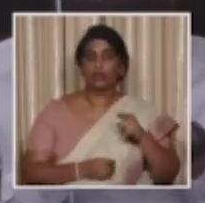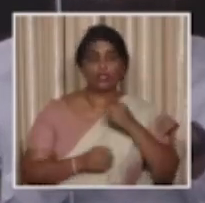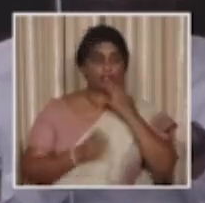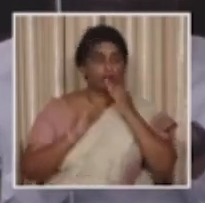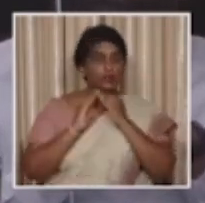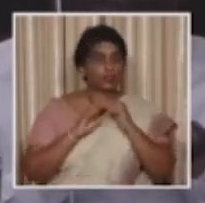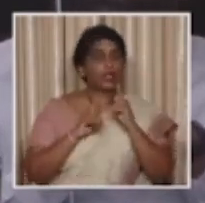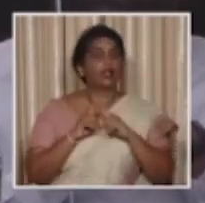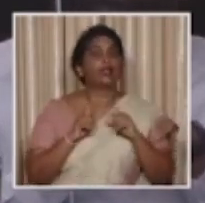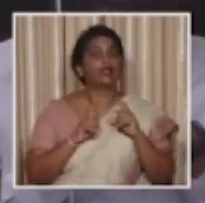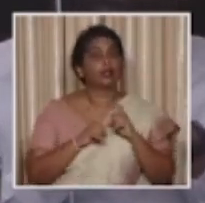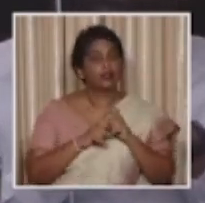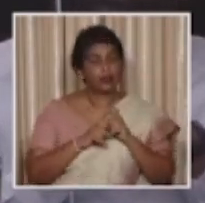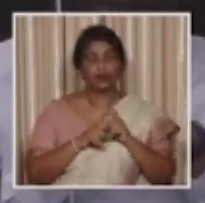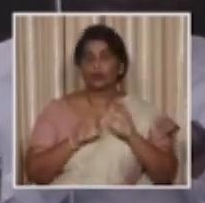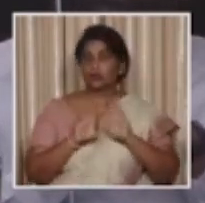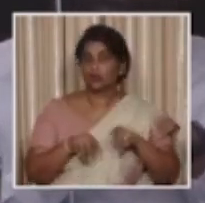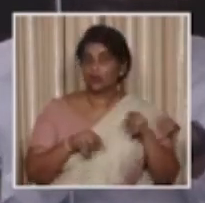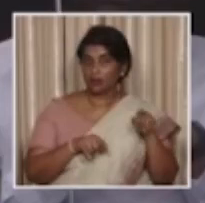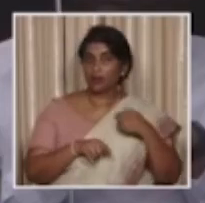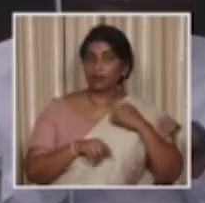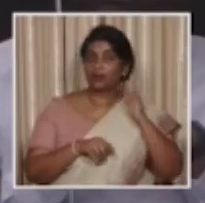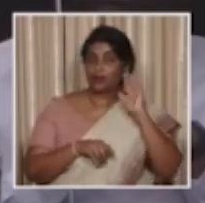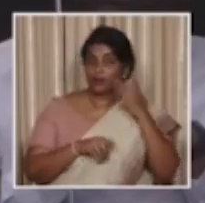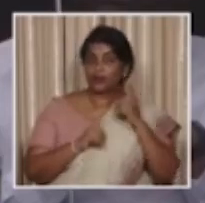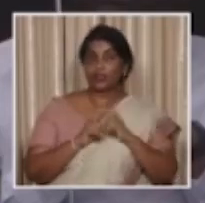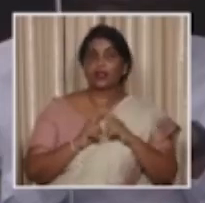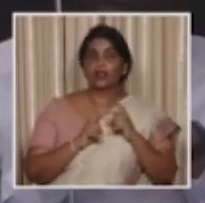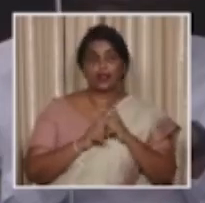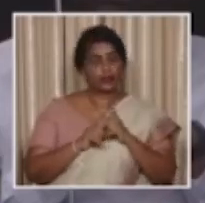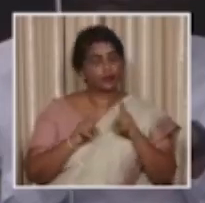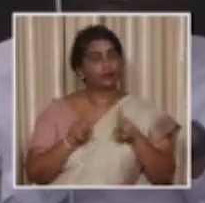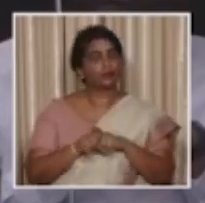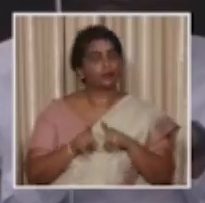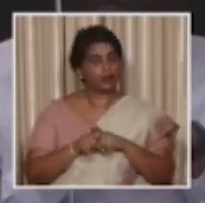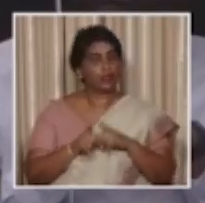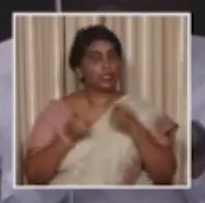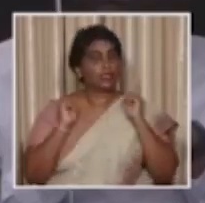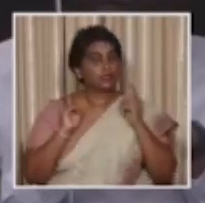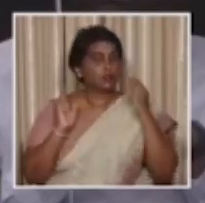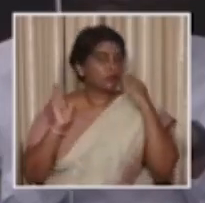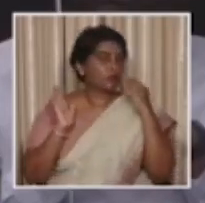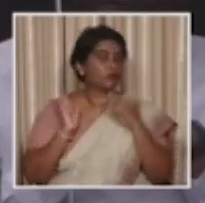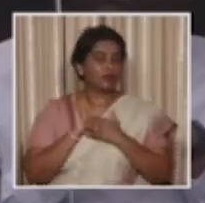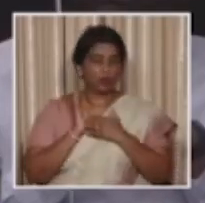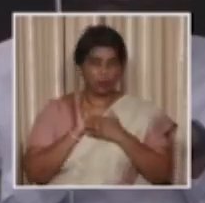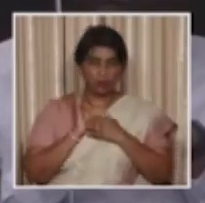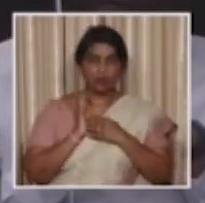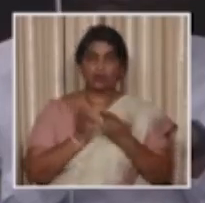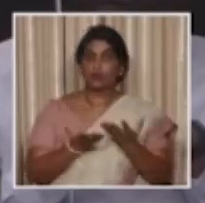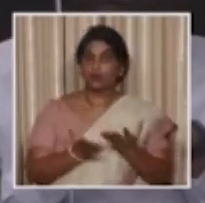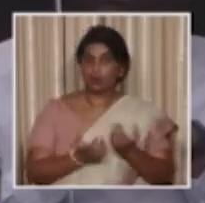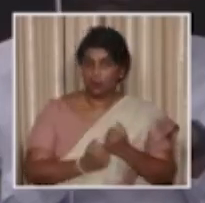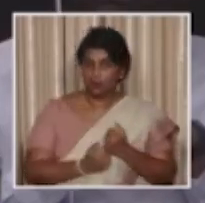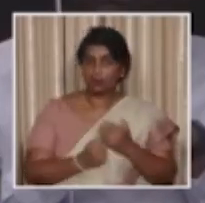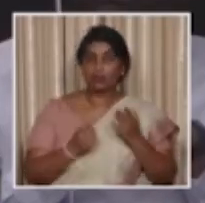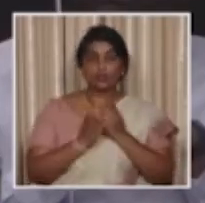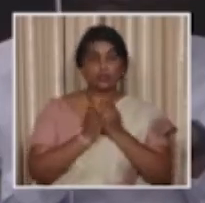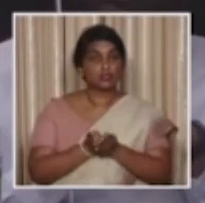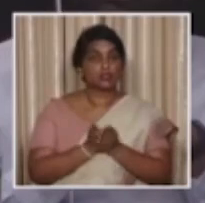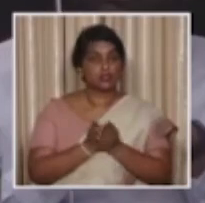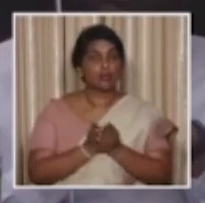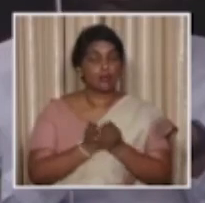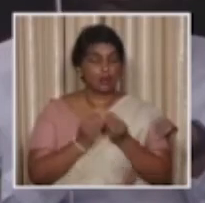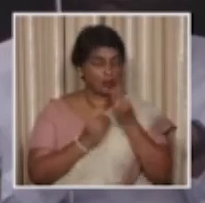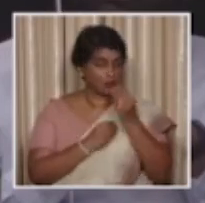පාසල් අධ්‍යාපනයේදී දරුවාට විශේෂයෙන්ම අධ්‍යාපනයේ වගේම ක්‍රීඩාව සම්බන්ධයෙන් ඒ අවශ්‍ය සම්පත් ලබා